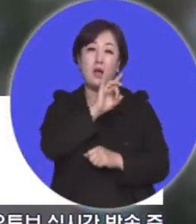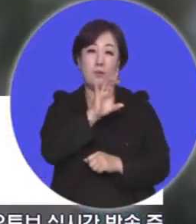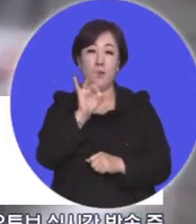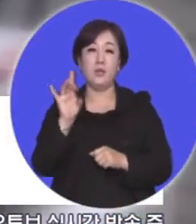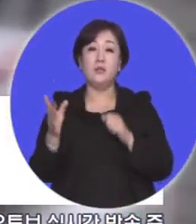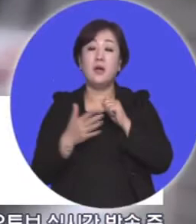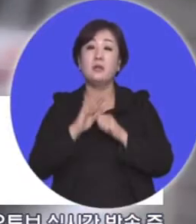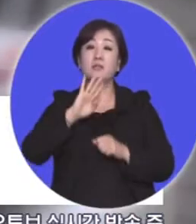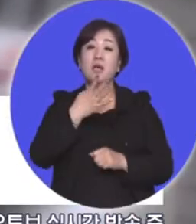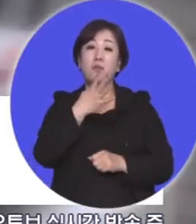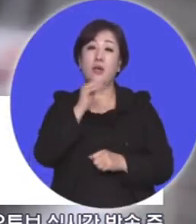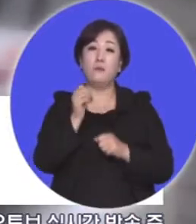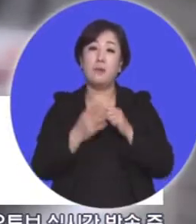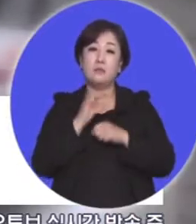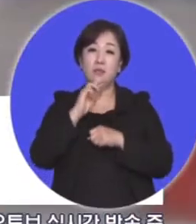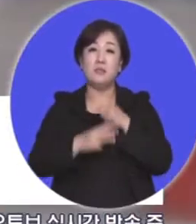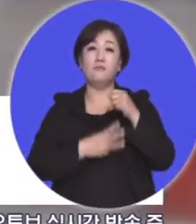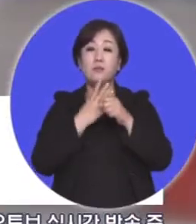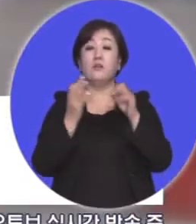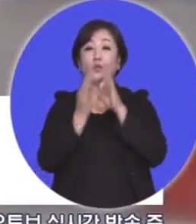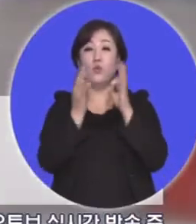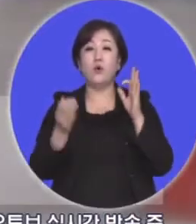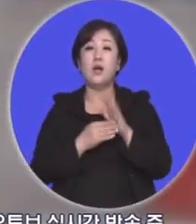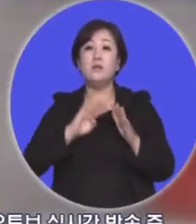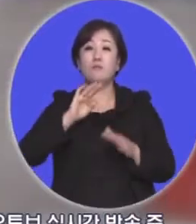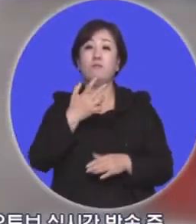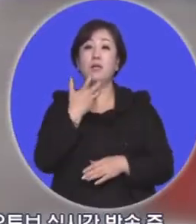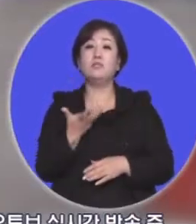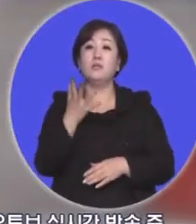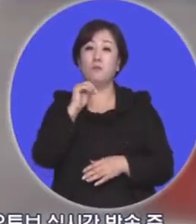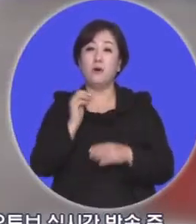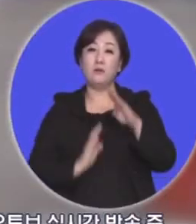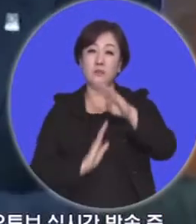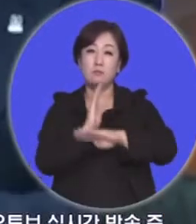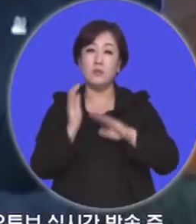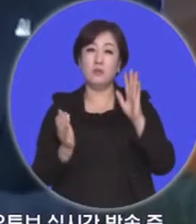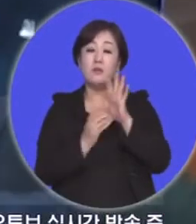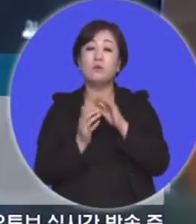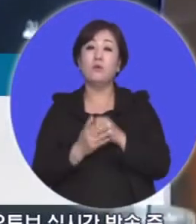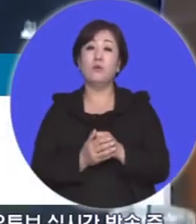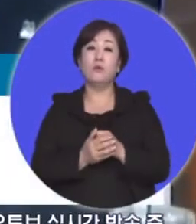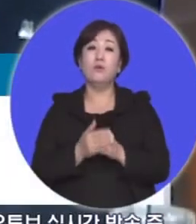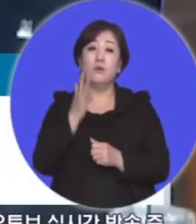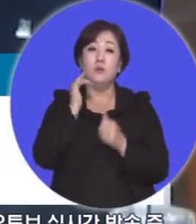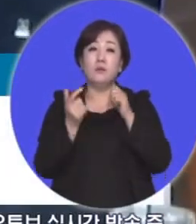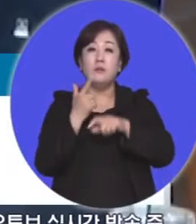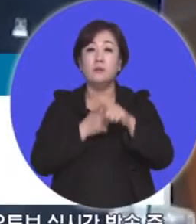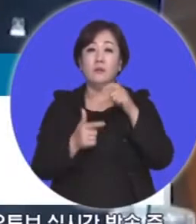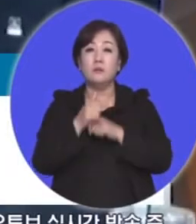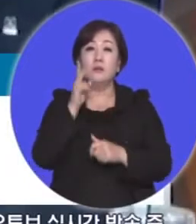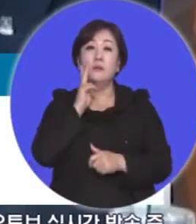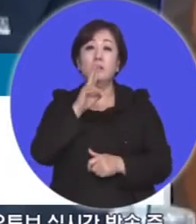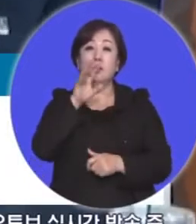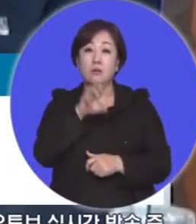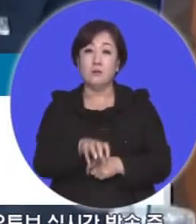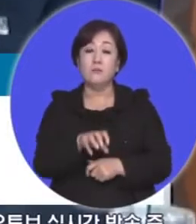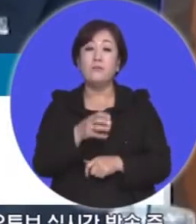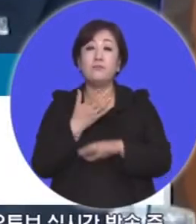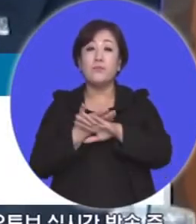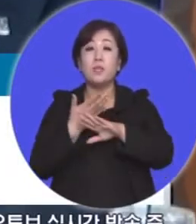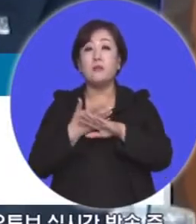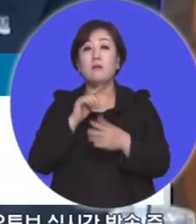400만 원, 3년간 38억 원이 넘는 혈세를 썼습니다. 유독 울산이 제일 심해요. 울산이.